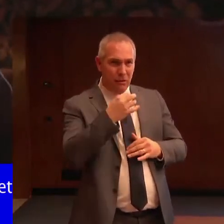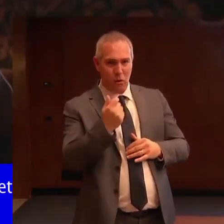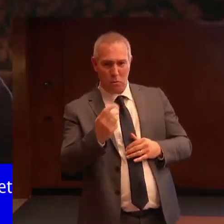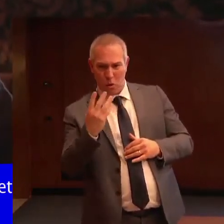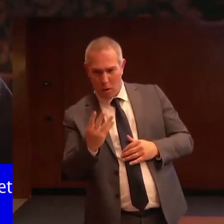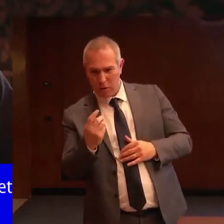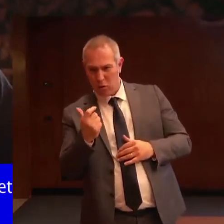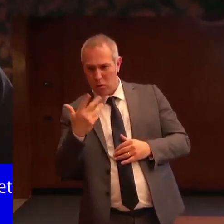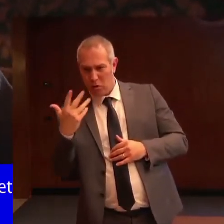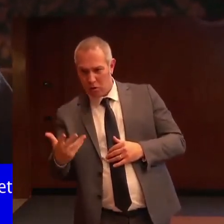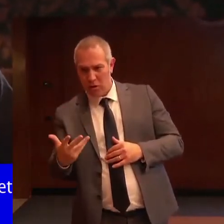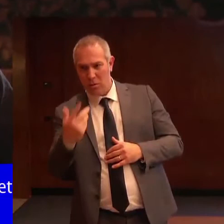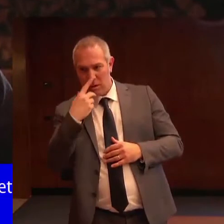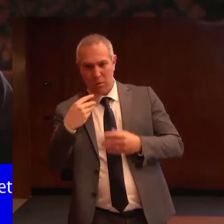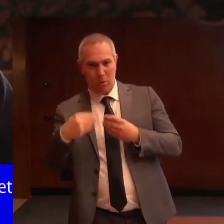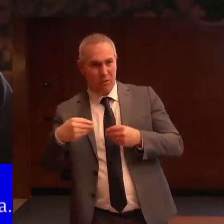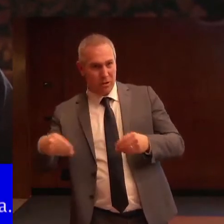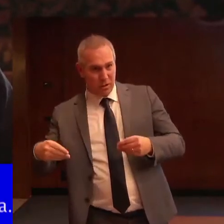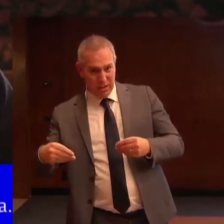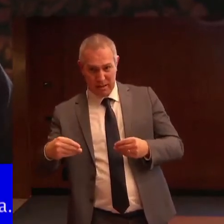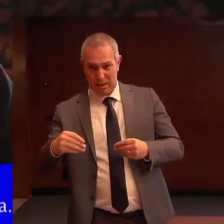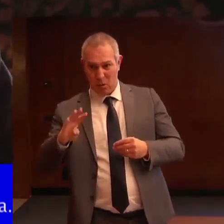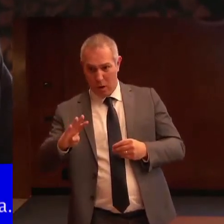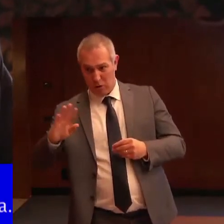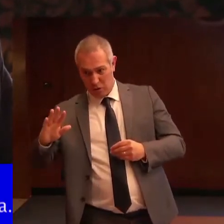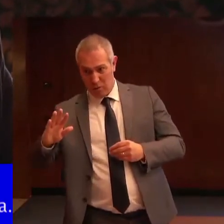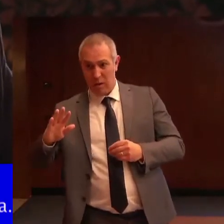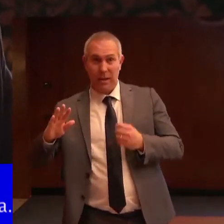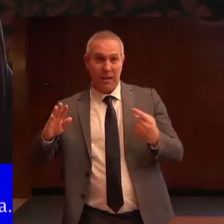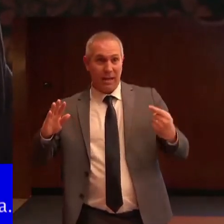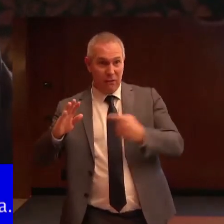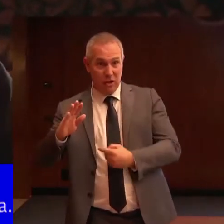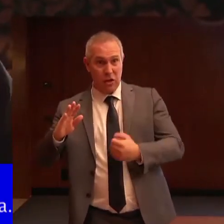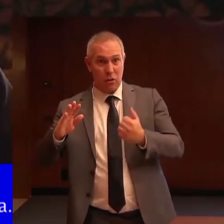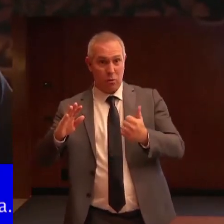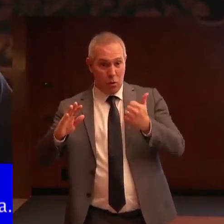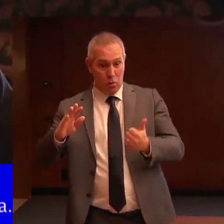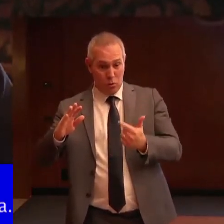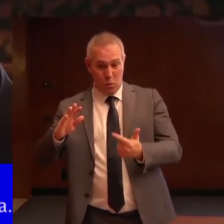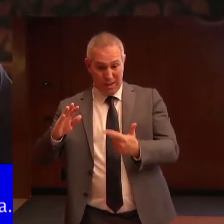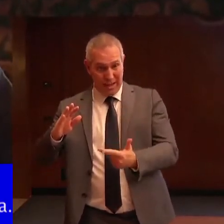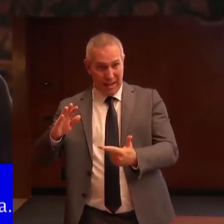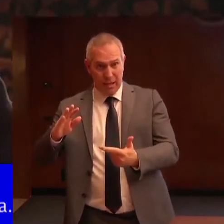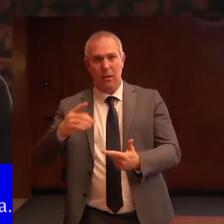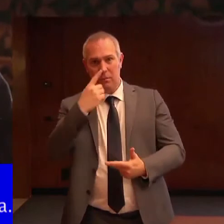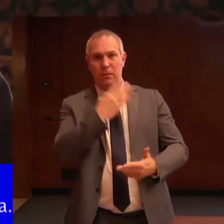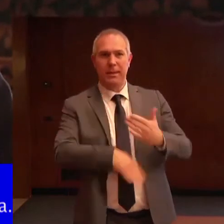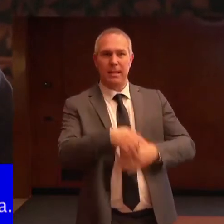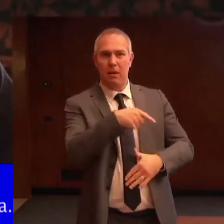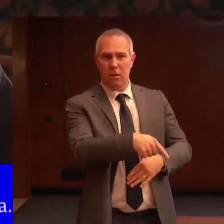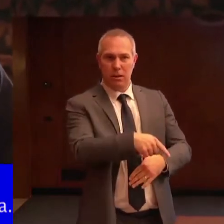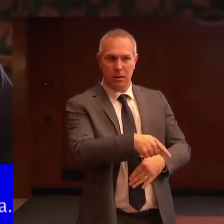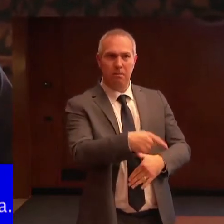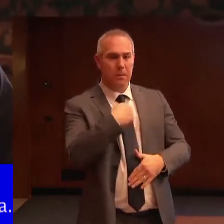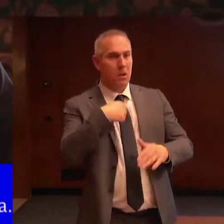o amatori, dal 3 in giù sono invece disabili con diverse disabilità. Ho mandato